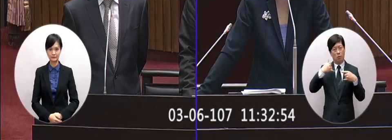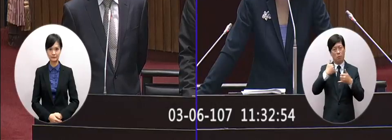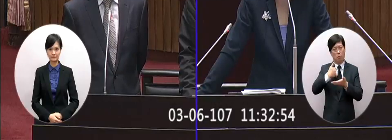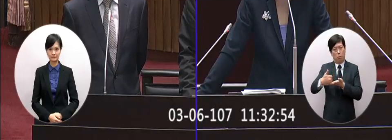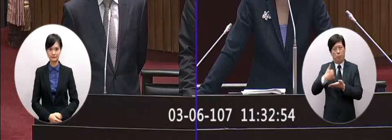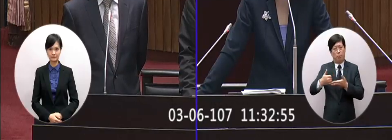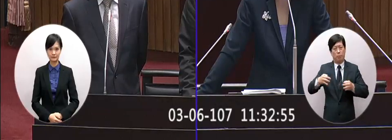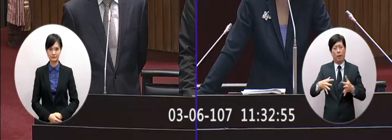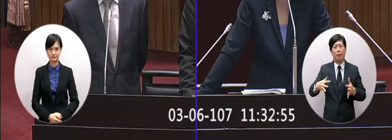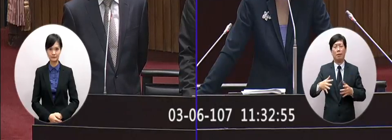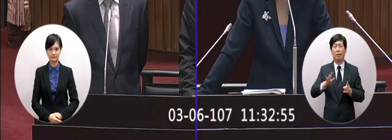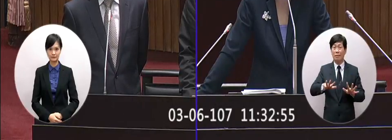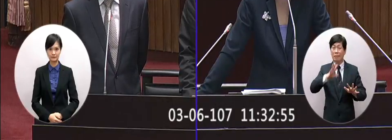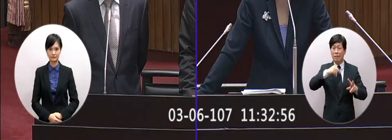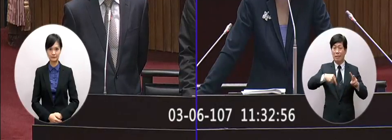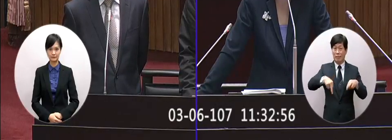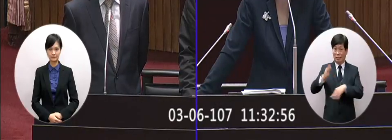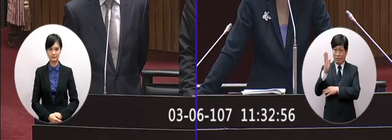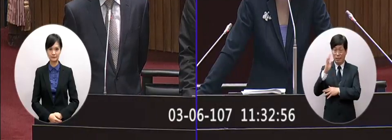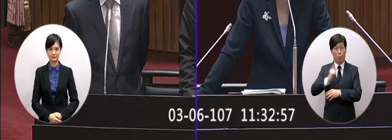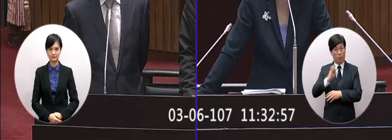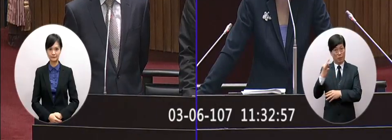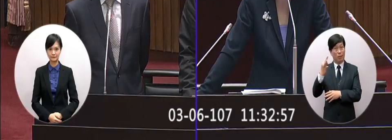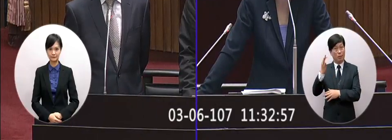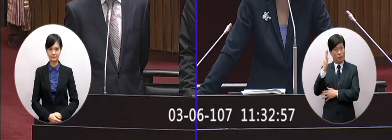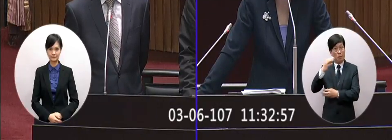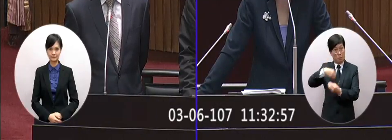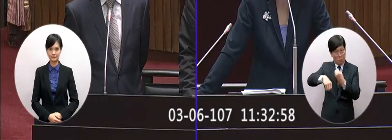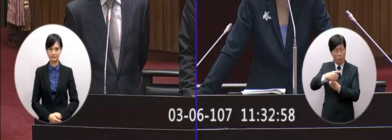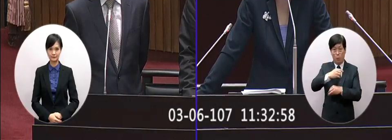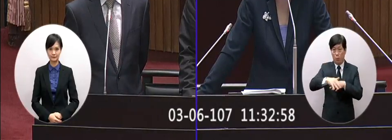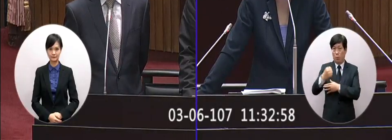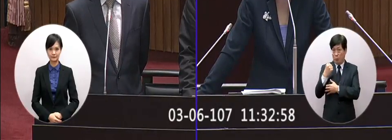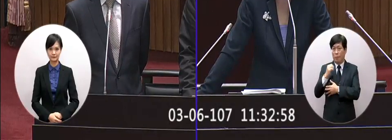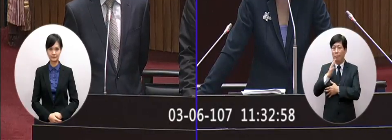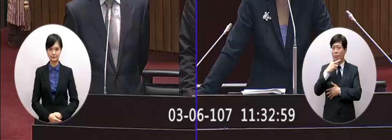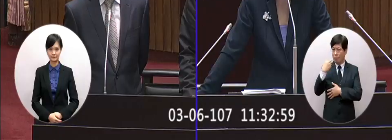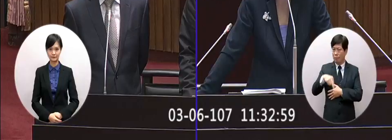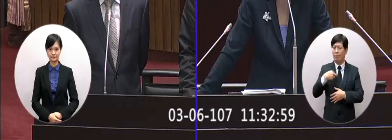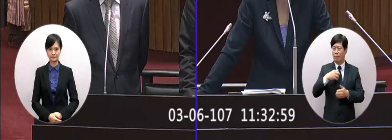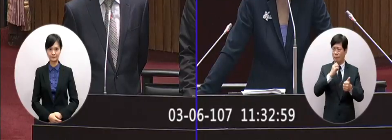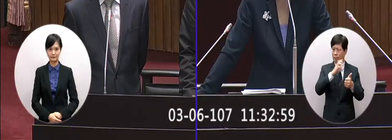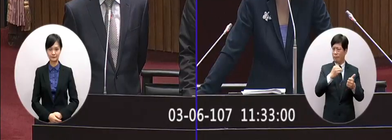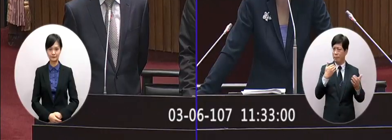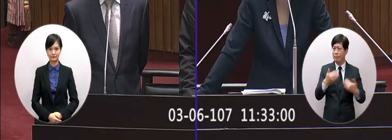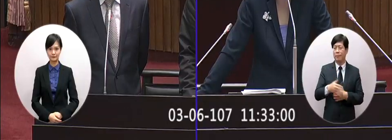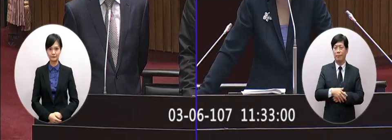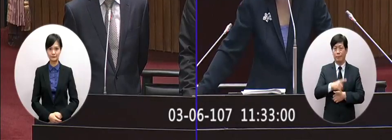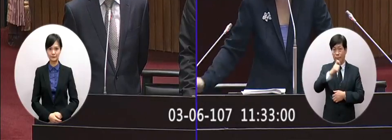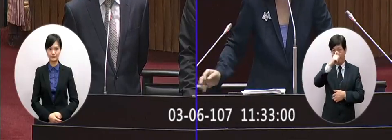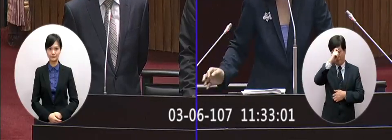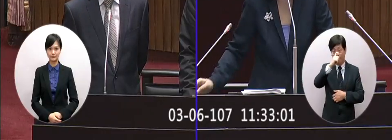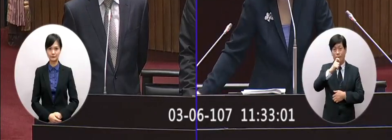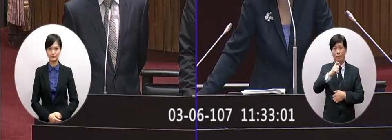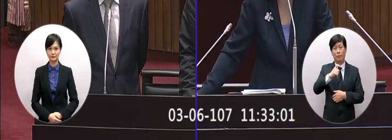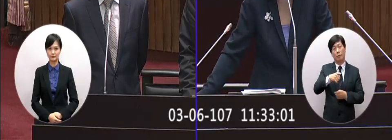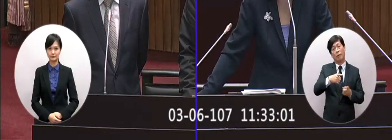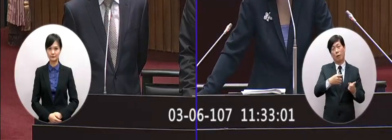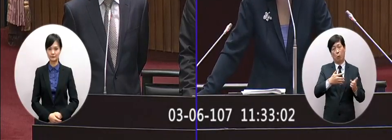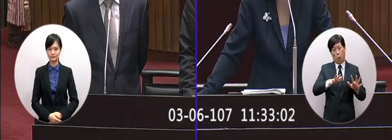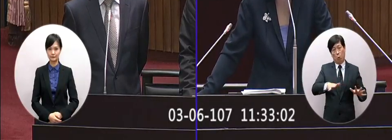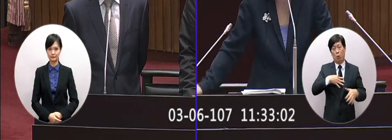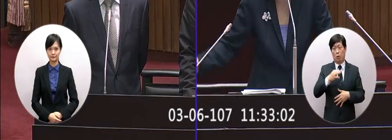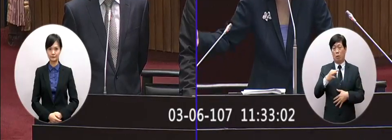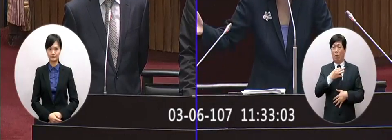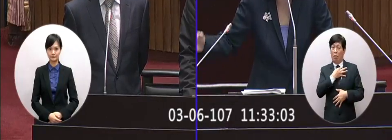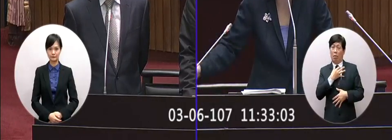以你刚刚说在我们行政财政的范围之下面，你愿意做这样一个努力，但是我想我还是非常的明确希望，因为到时候你告诉我说因为我们